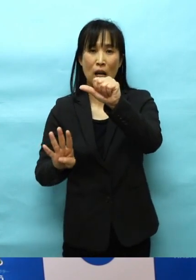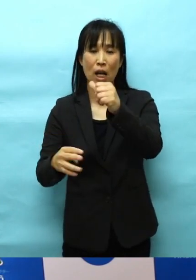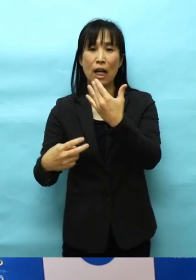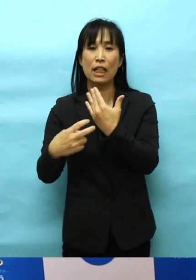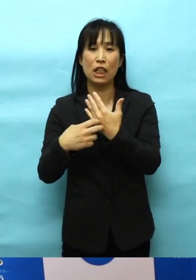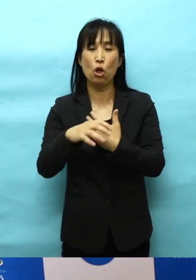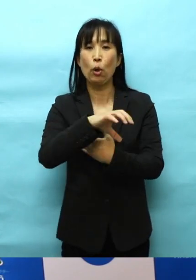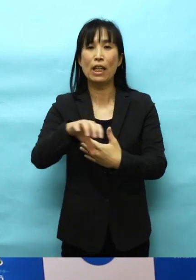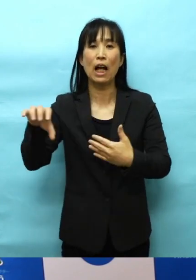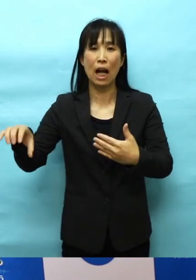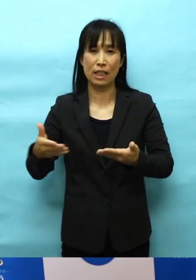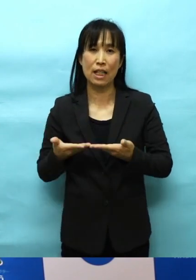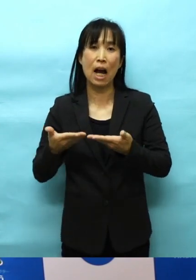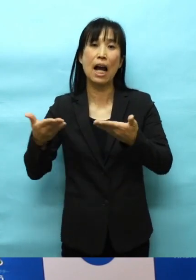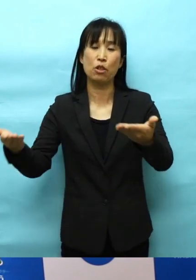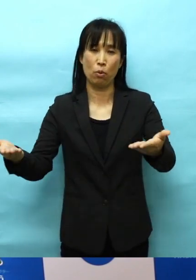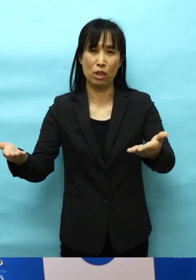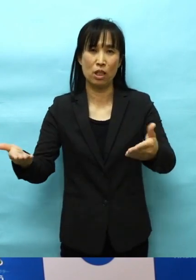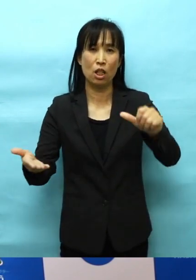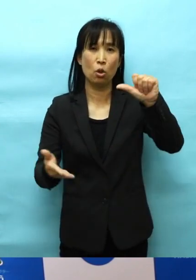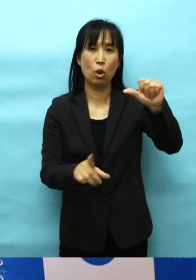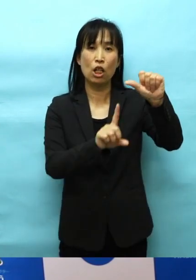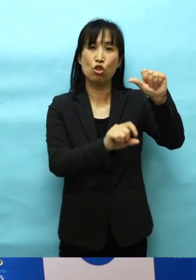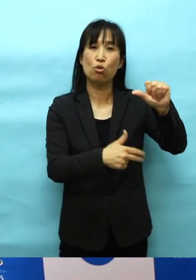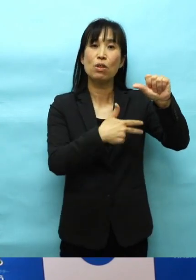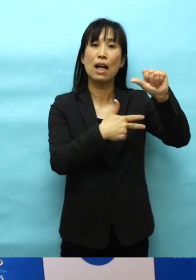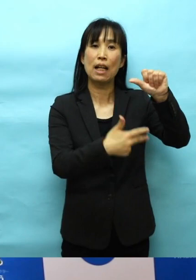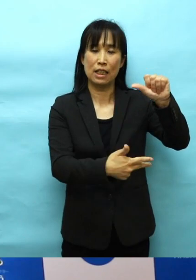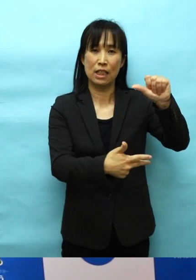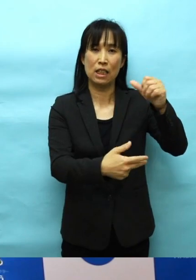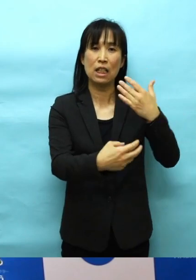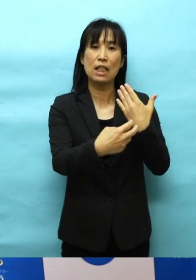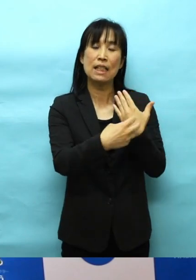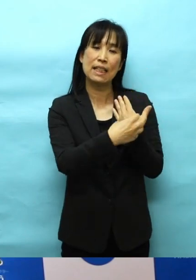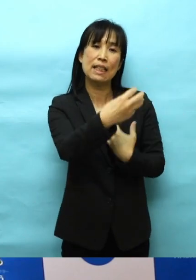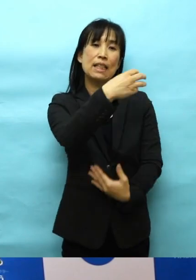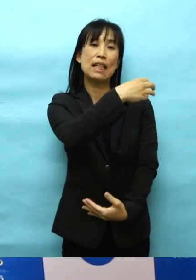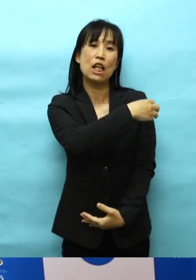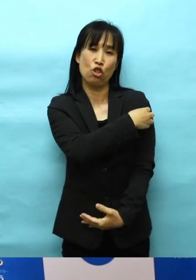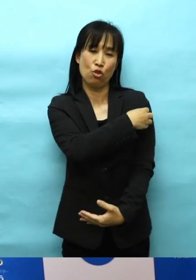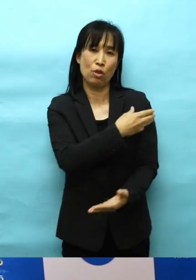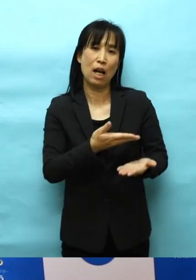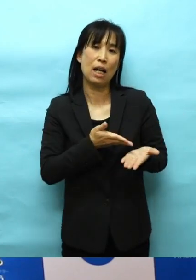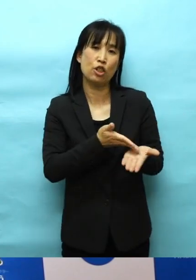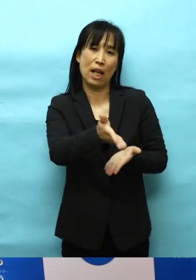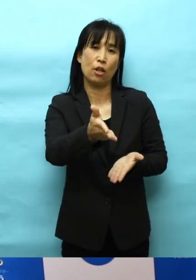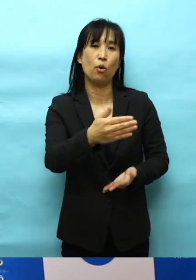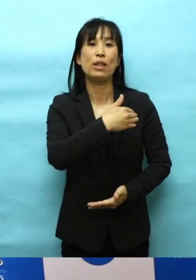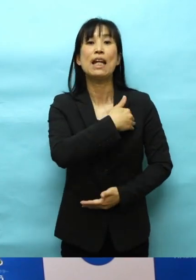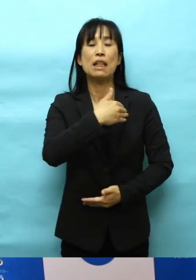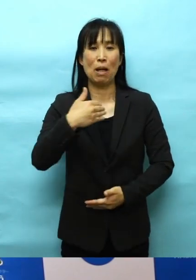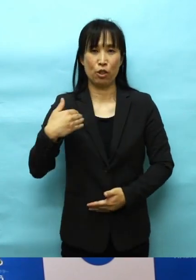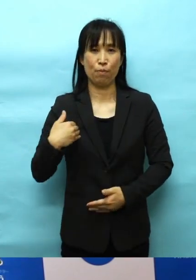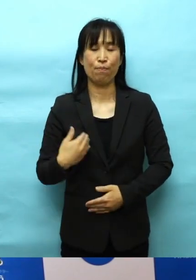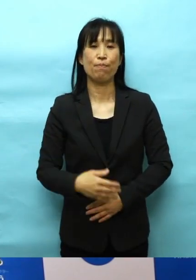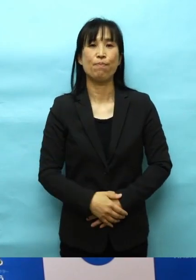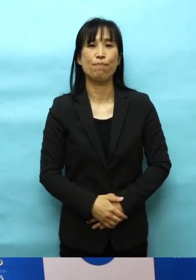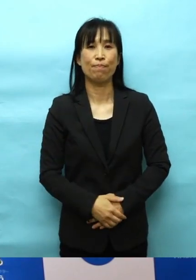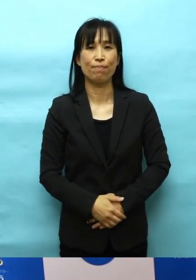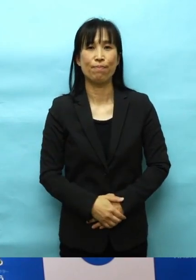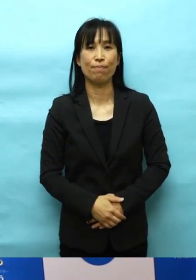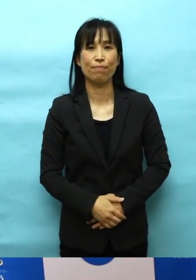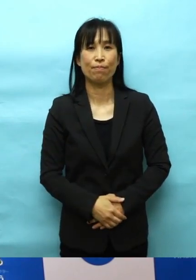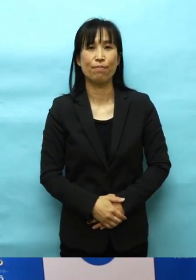から各医療機関に配送し、5月17日から接種を開始できる運びとなっ